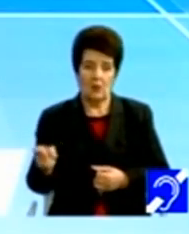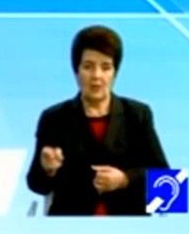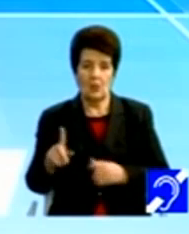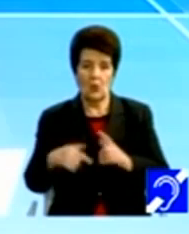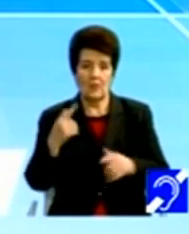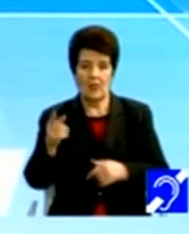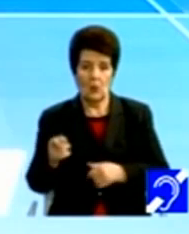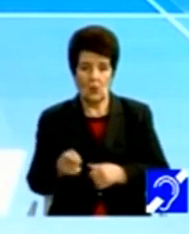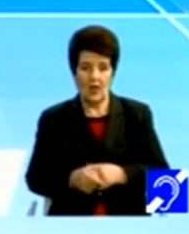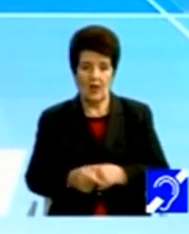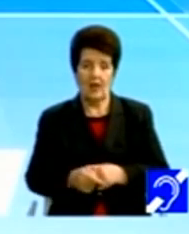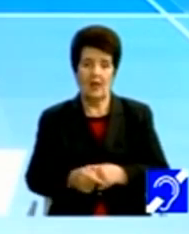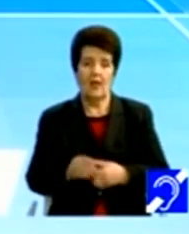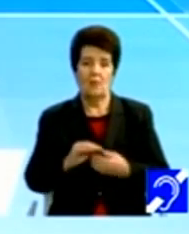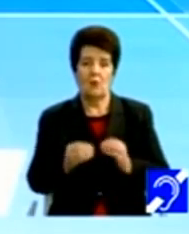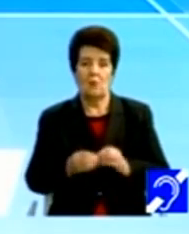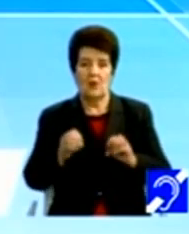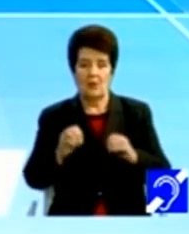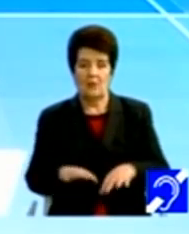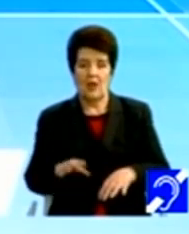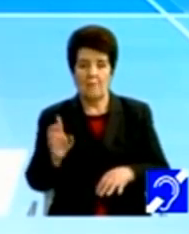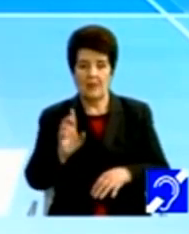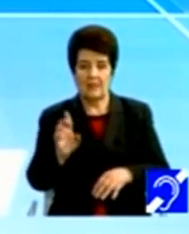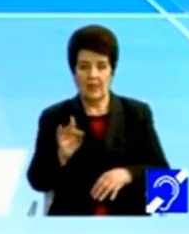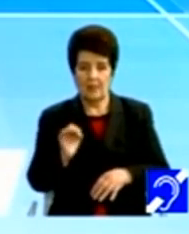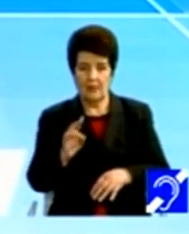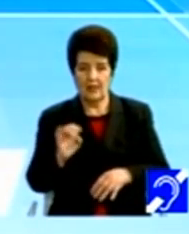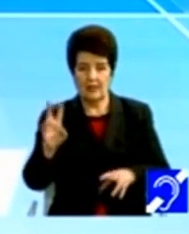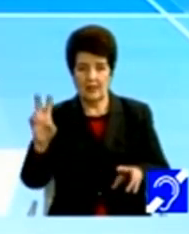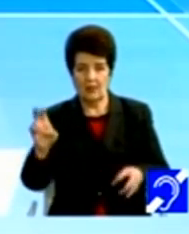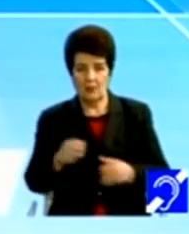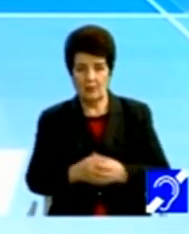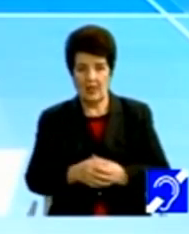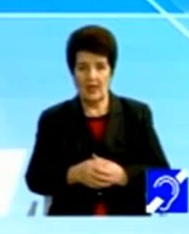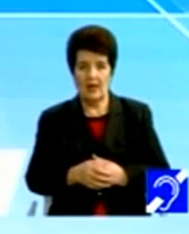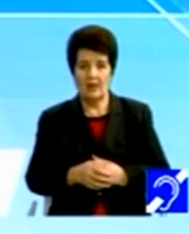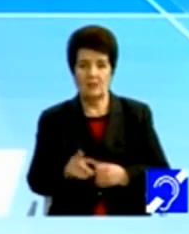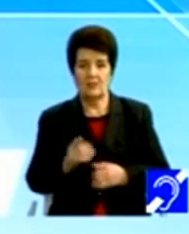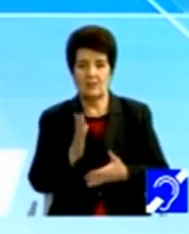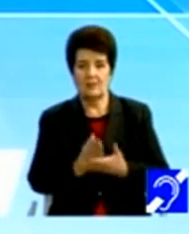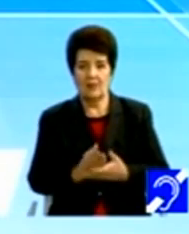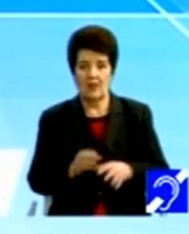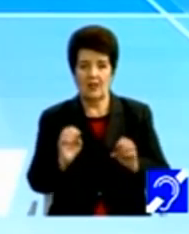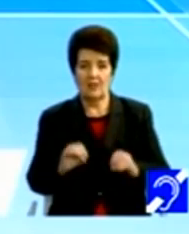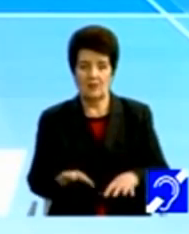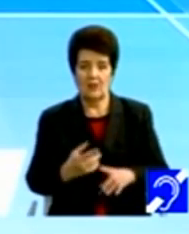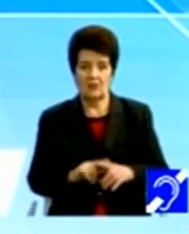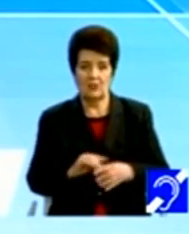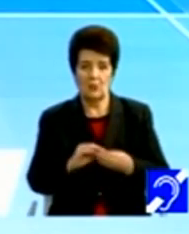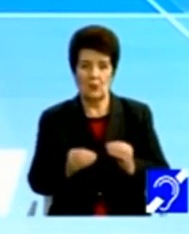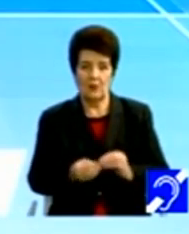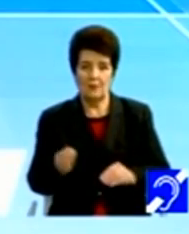ulterioară, soluționând problema basarabeană, hai să spunem așa în ghilimele, să procedem la rezolvarea acestei